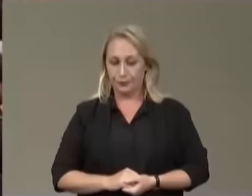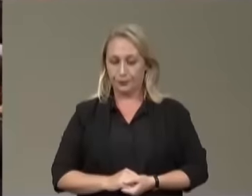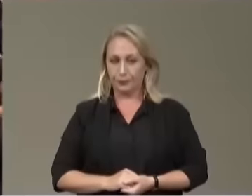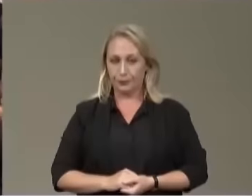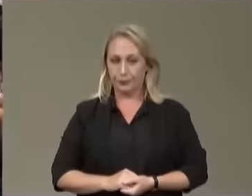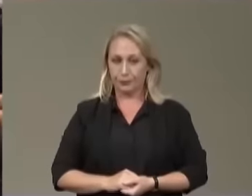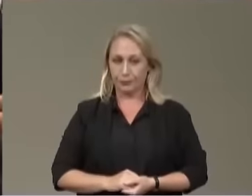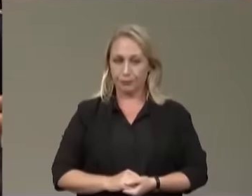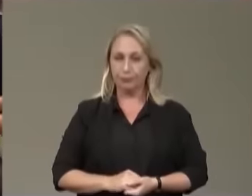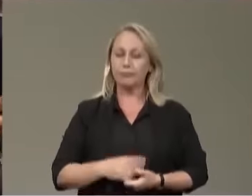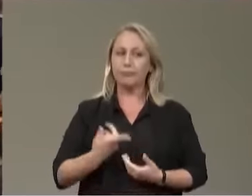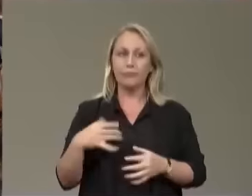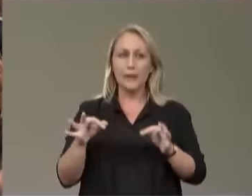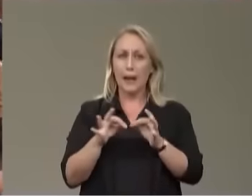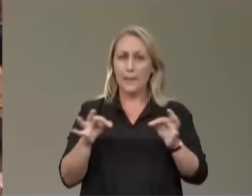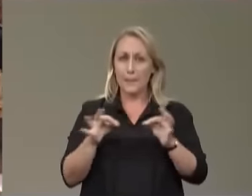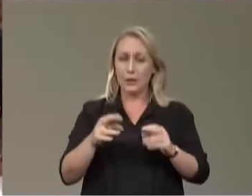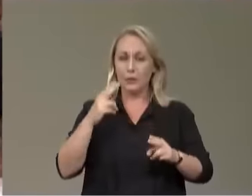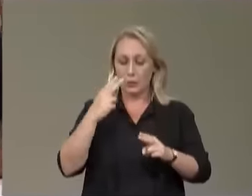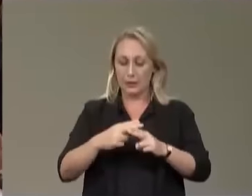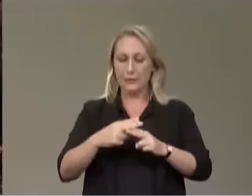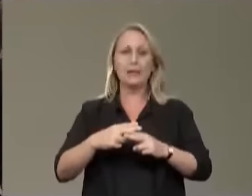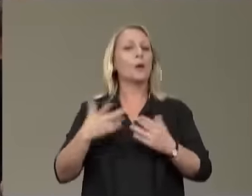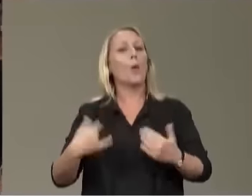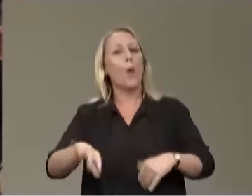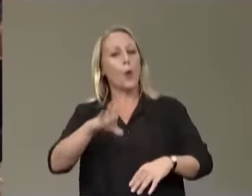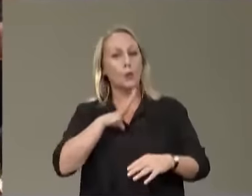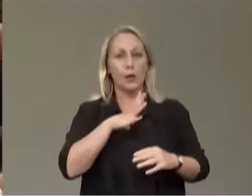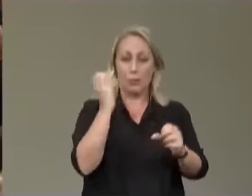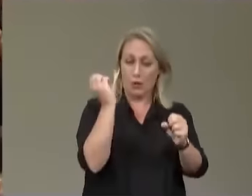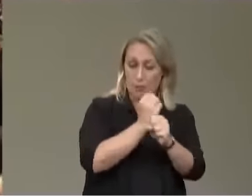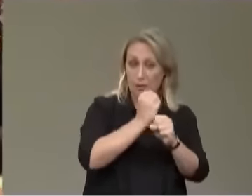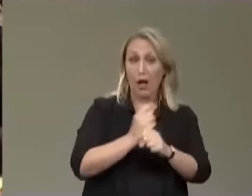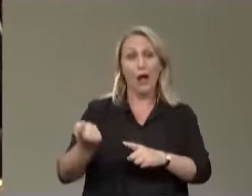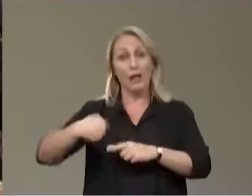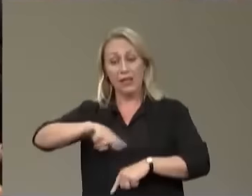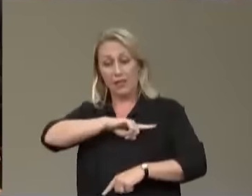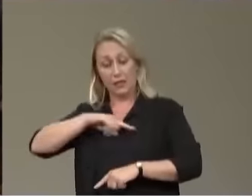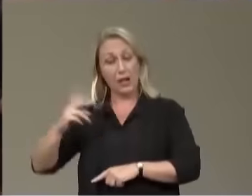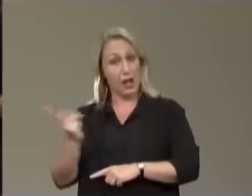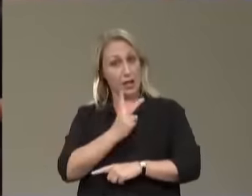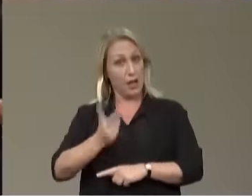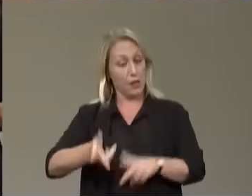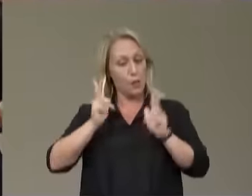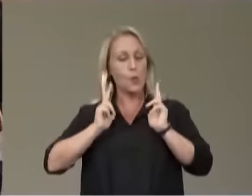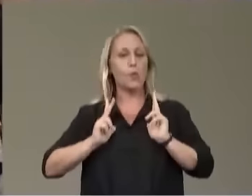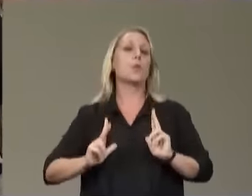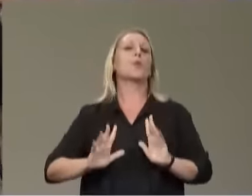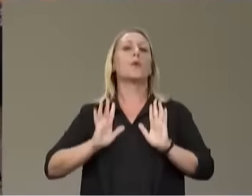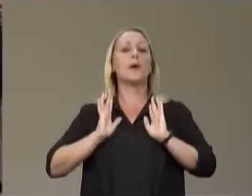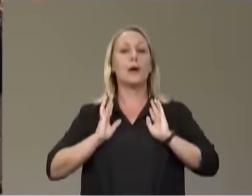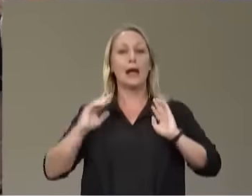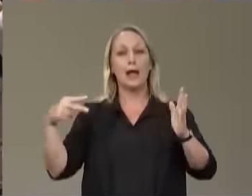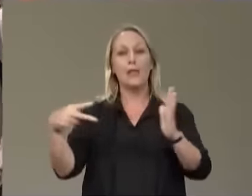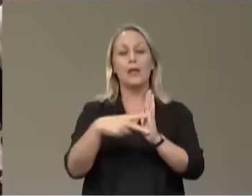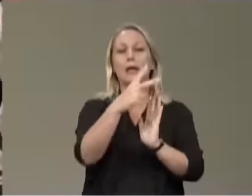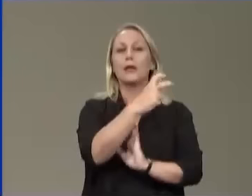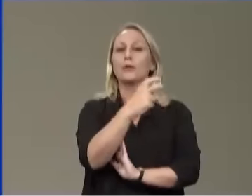Ένα σημαντικό μέτρο που ανακουφίζει εργαζόμενους και εργοδότες. Το 2027 η Ελλάδα θα